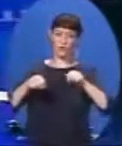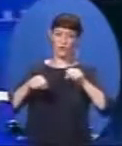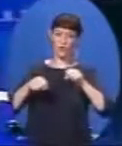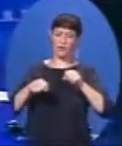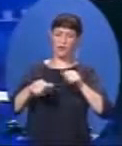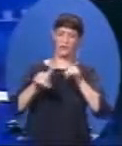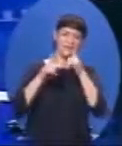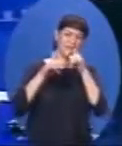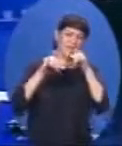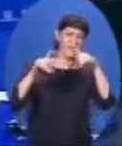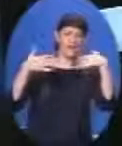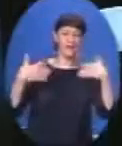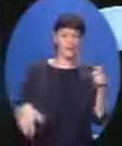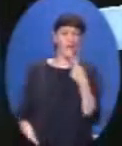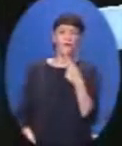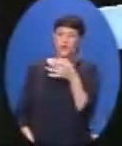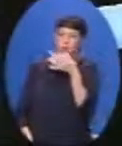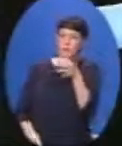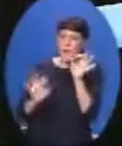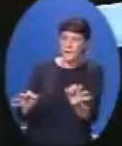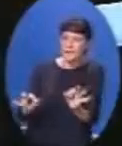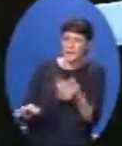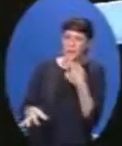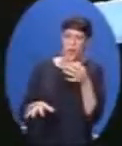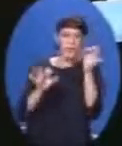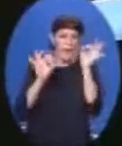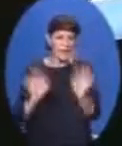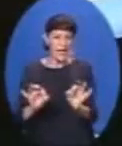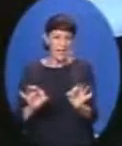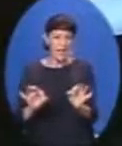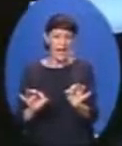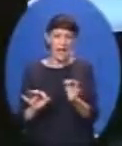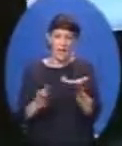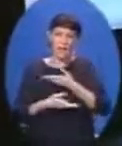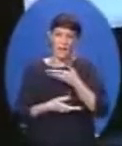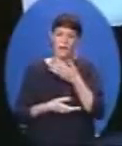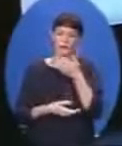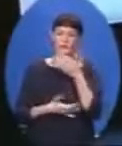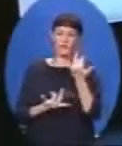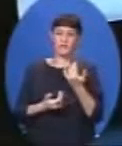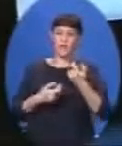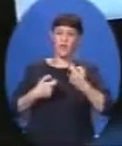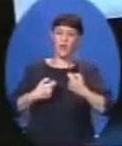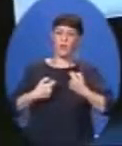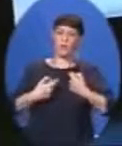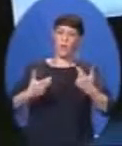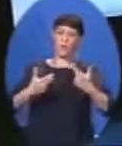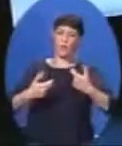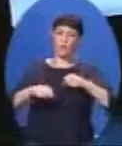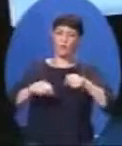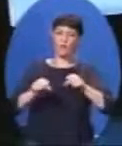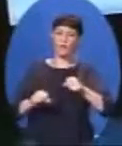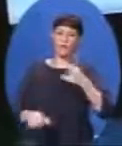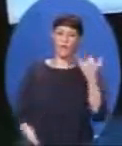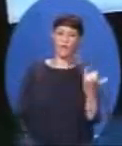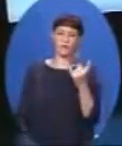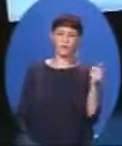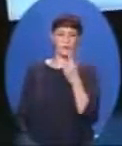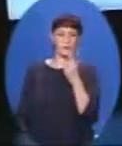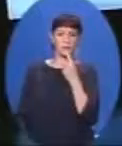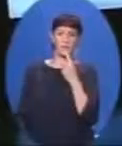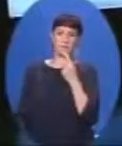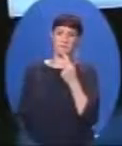כל צעקה על השמיים ויוצא מן הכלל, מכרו אופנועים כמו לחמניות. יפה מאוד. פלא שהבנקים